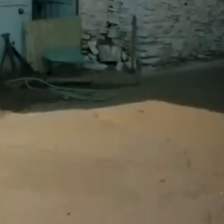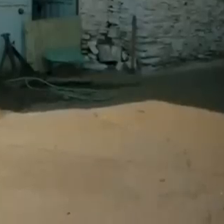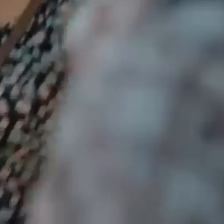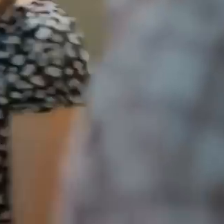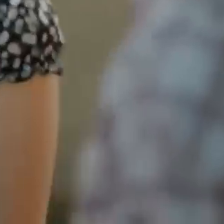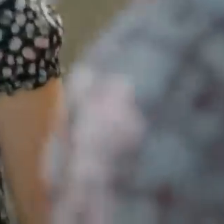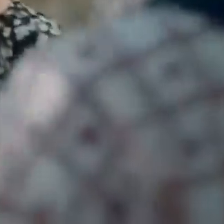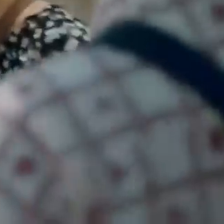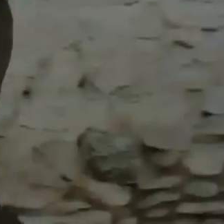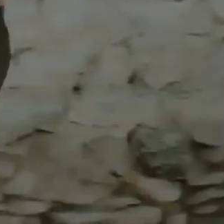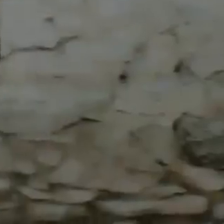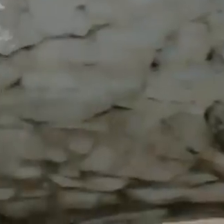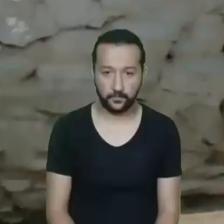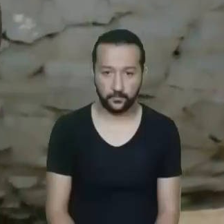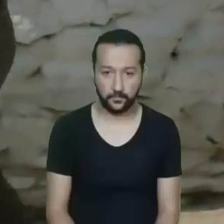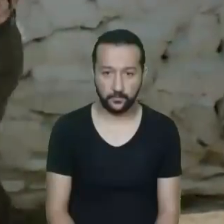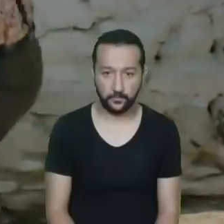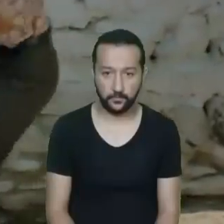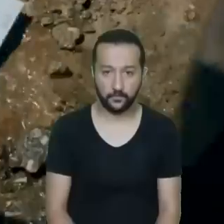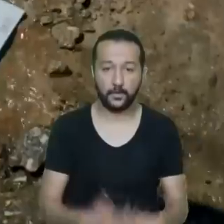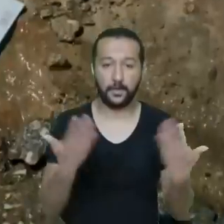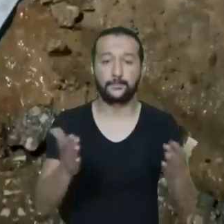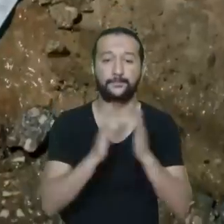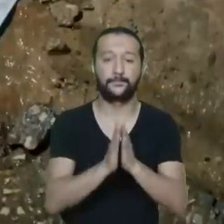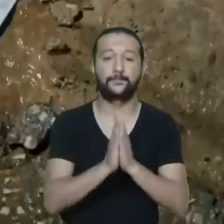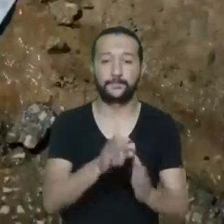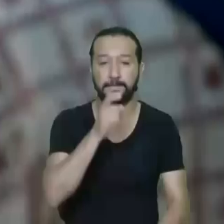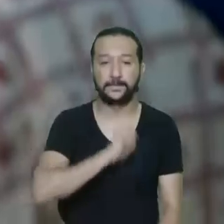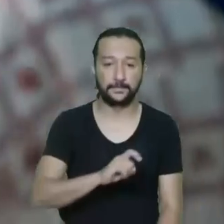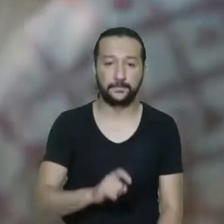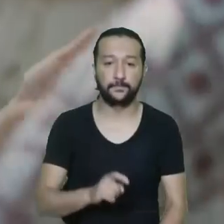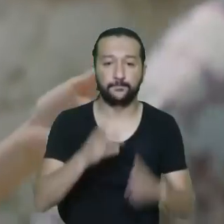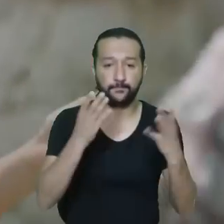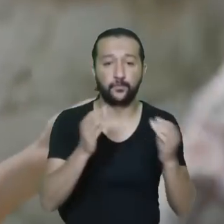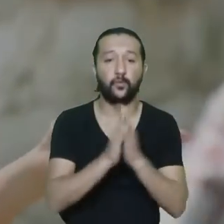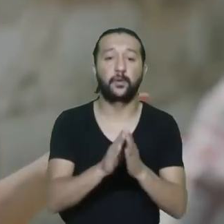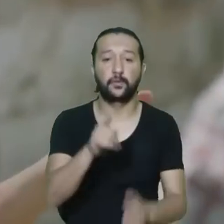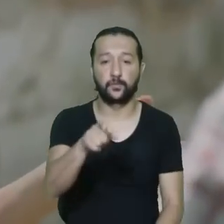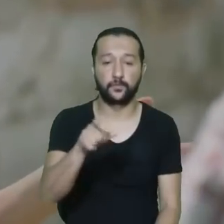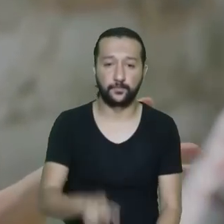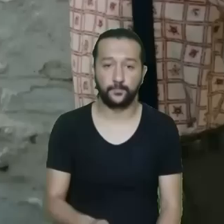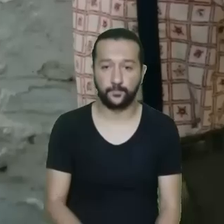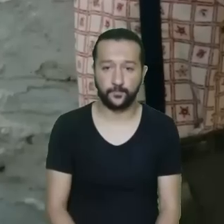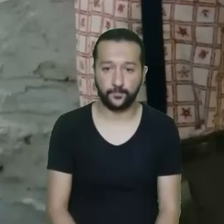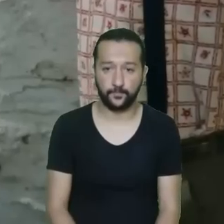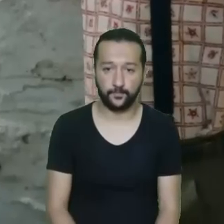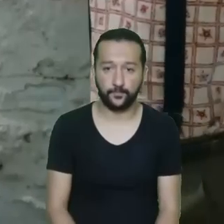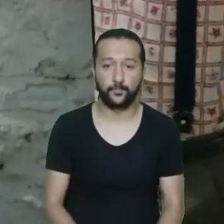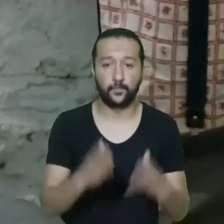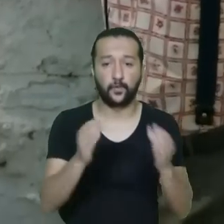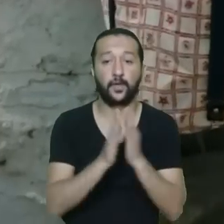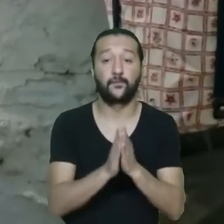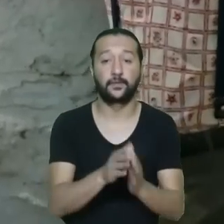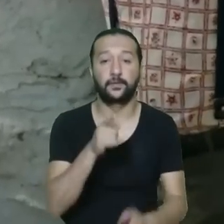Zümrüt'le karşılaşmaya hazır. Bilerek Zümrüt'e çarpıp kitabı yolun yarığından akan suya attı. Ay